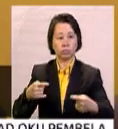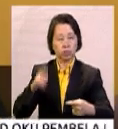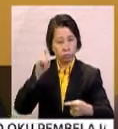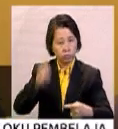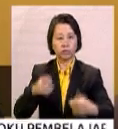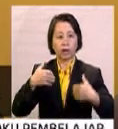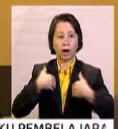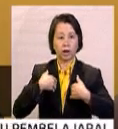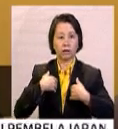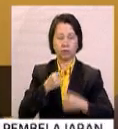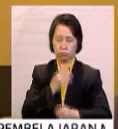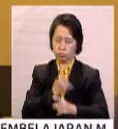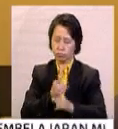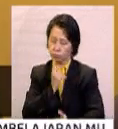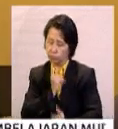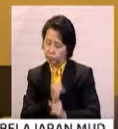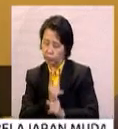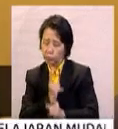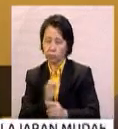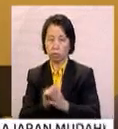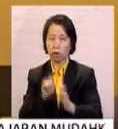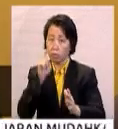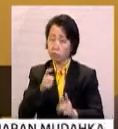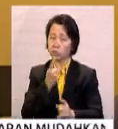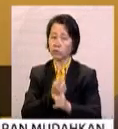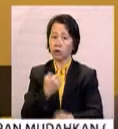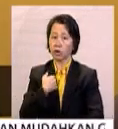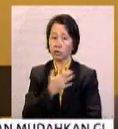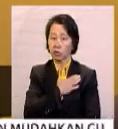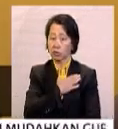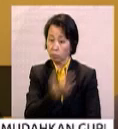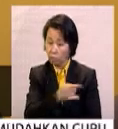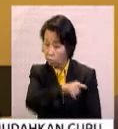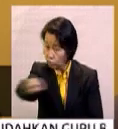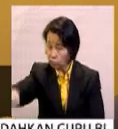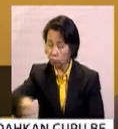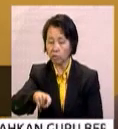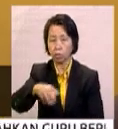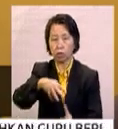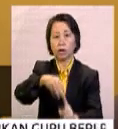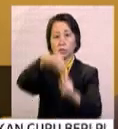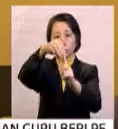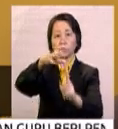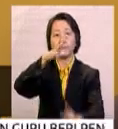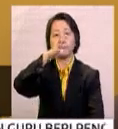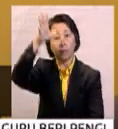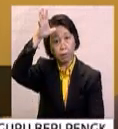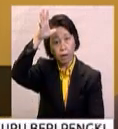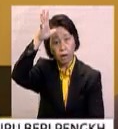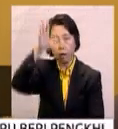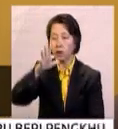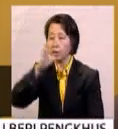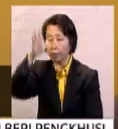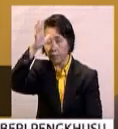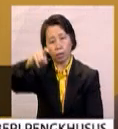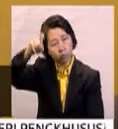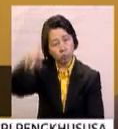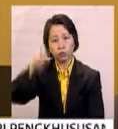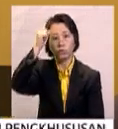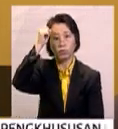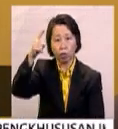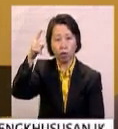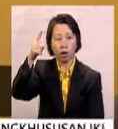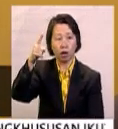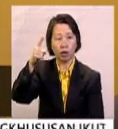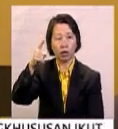ada kesungguhan dan komitmen rakyat seluruhnya, terutama bagi parents. Ya, parents should understand that if they do